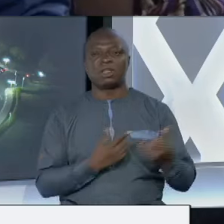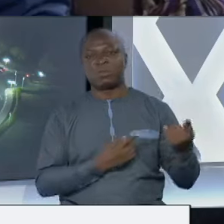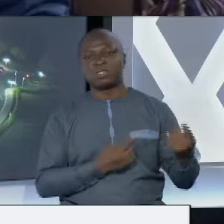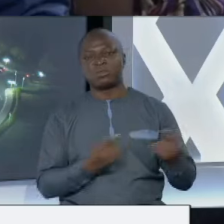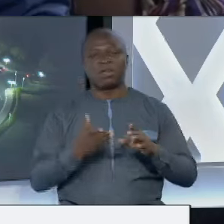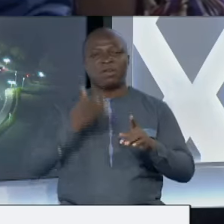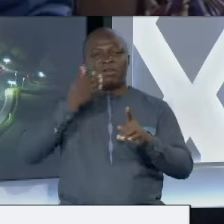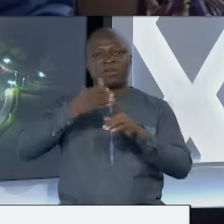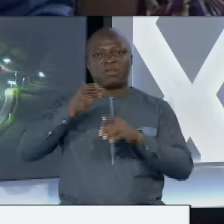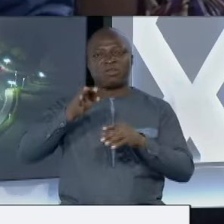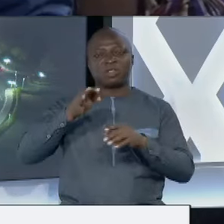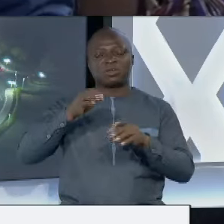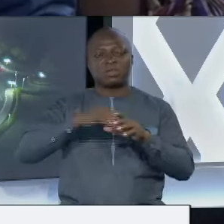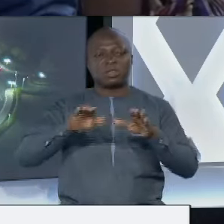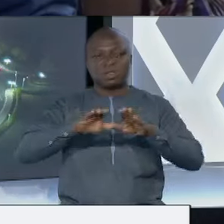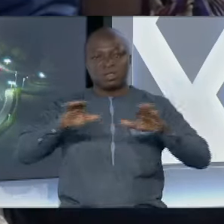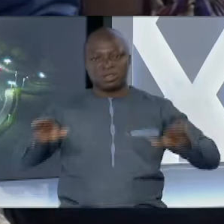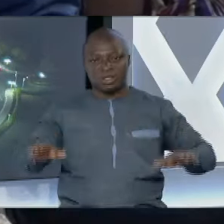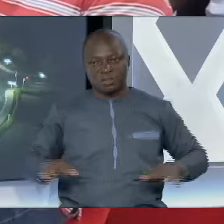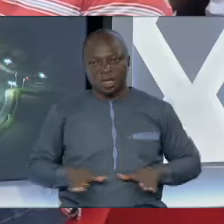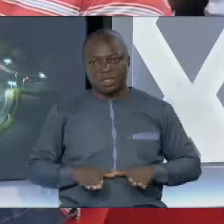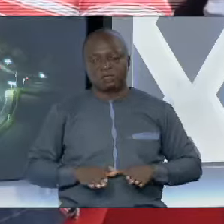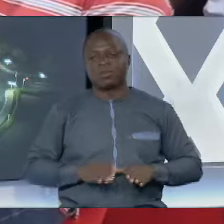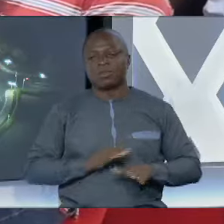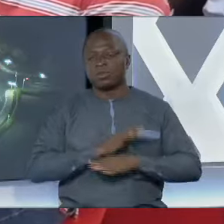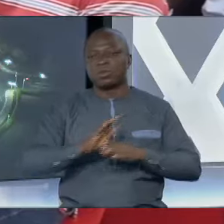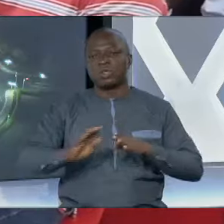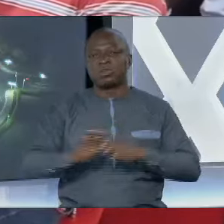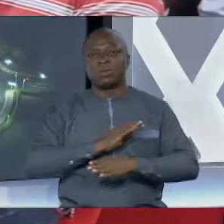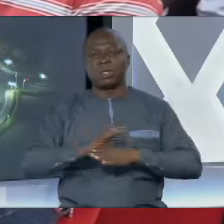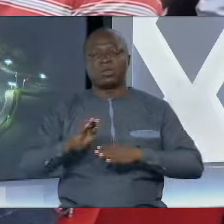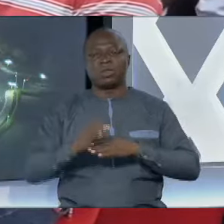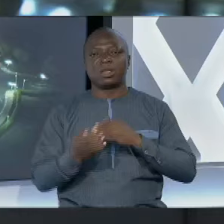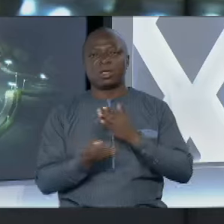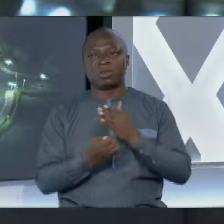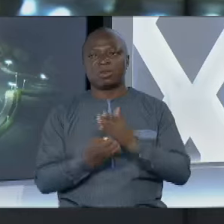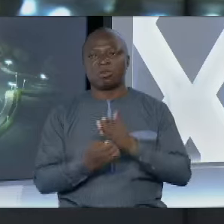la France ou dans l'espace Schengen pour tout opérateur économique.